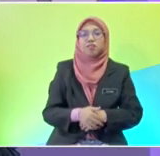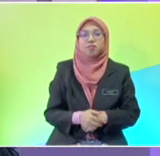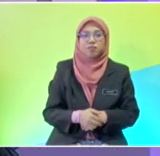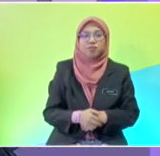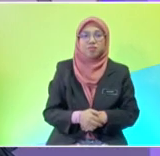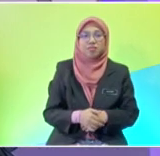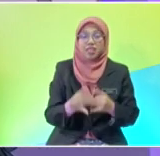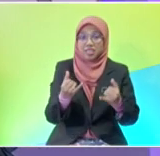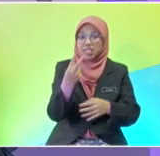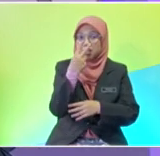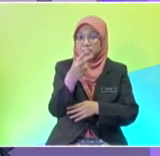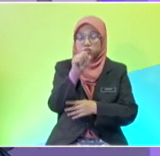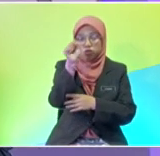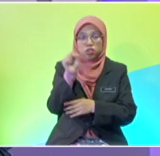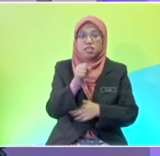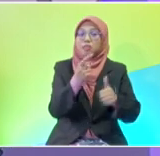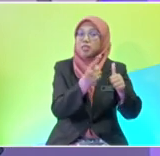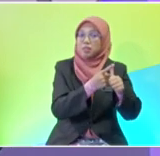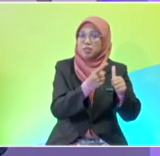yang pertama